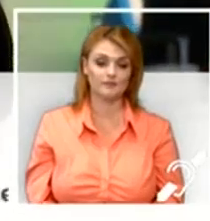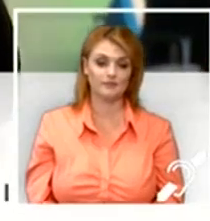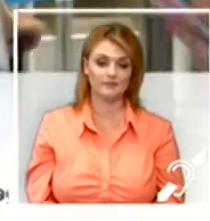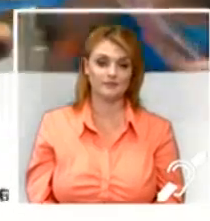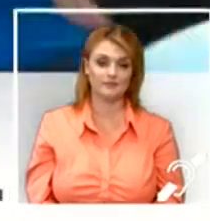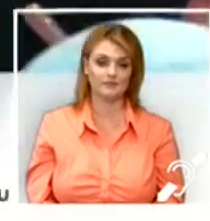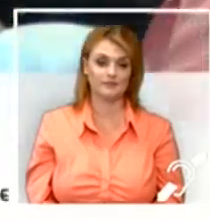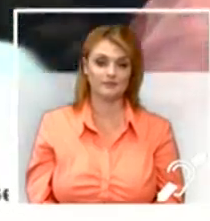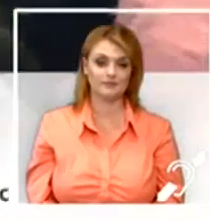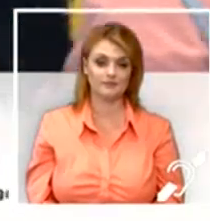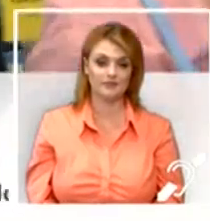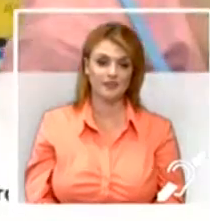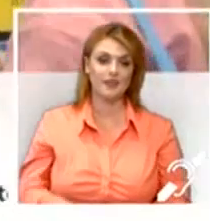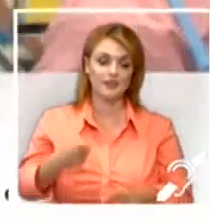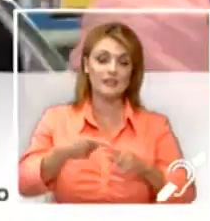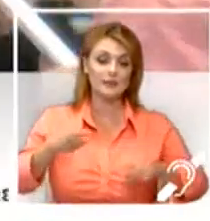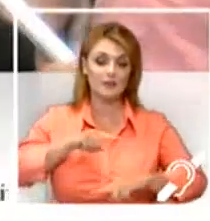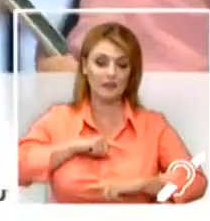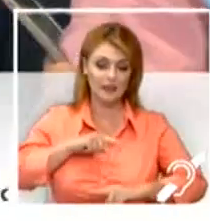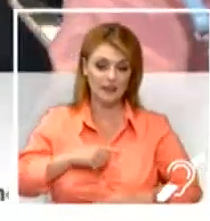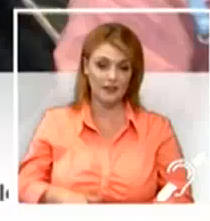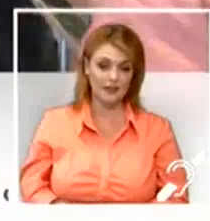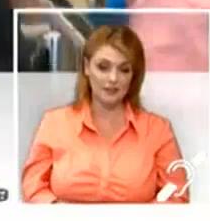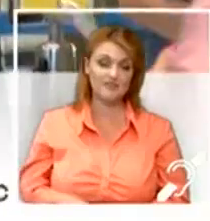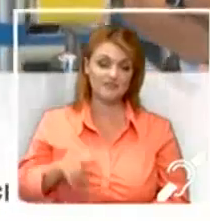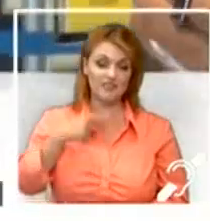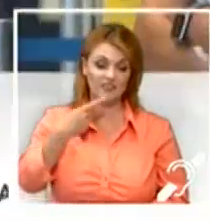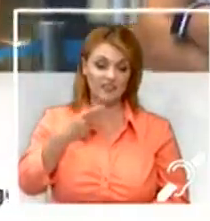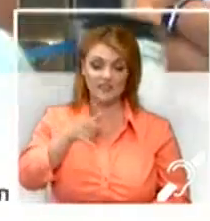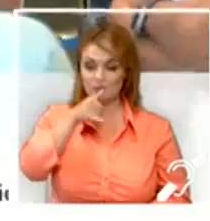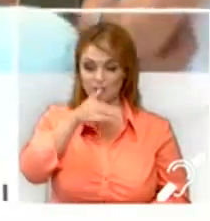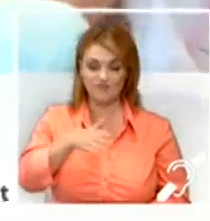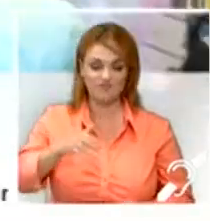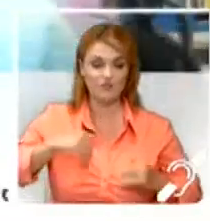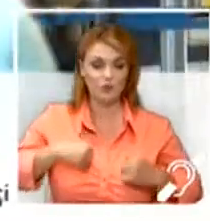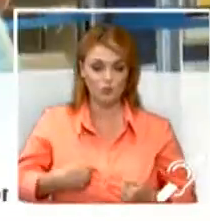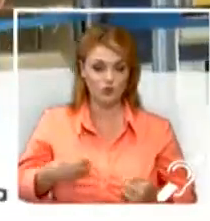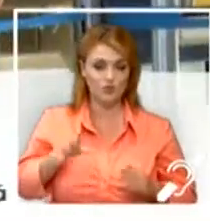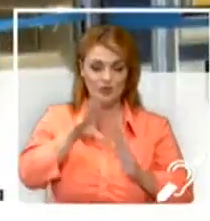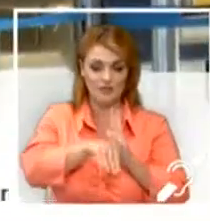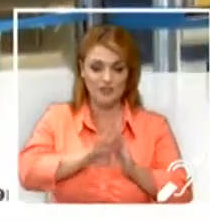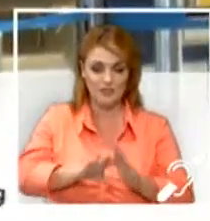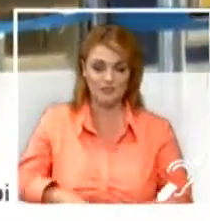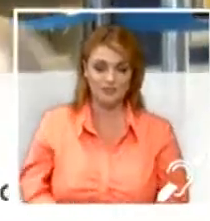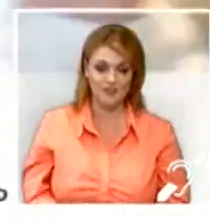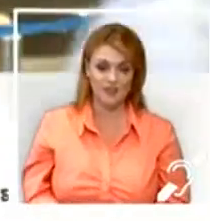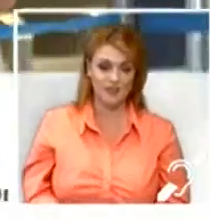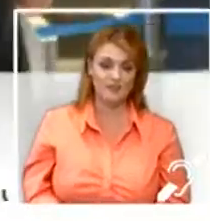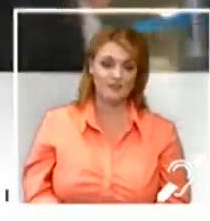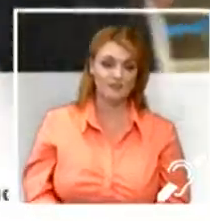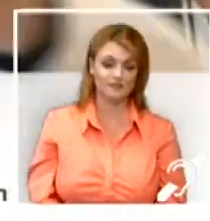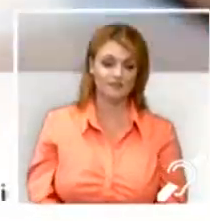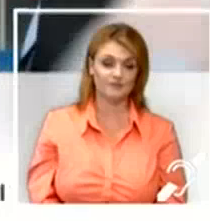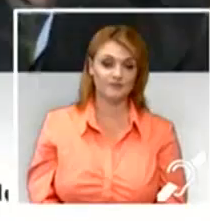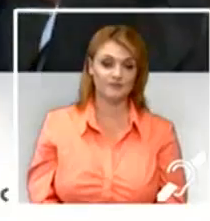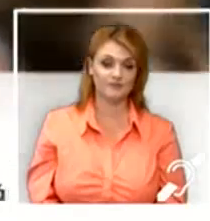partea personală. Semifinalistă la Wimbledon, Simona nu ascunde regretul că marele șlem londonez nu a fost punctat în clasament, motiv pentru care acum